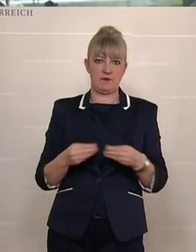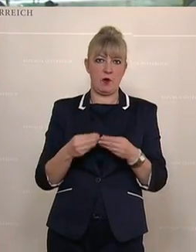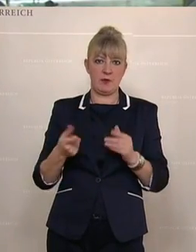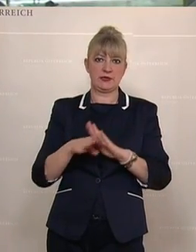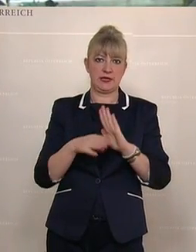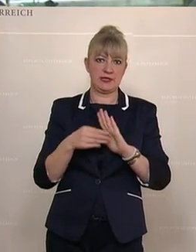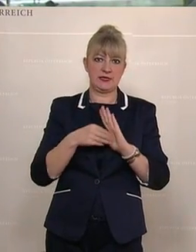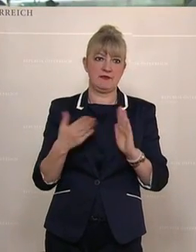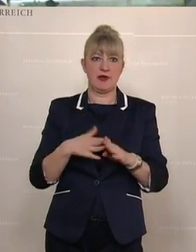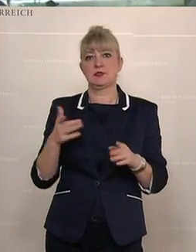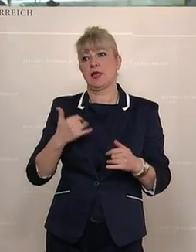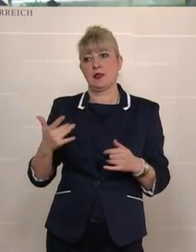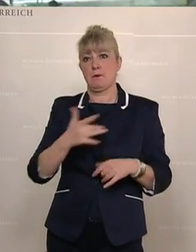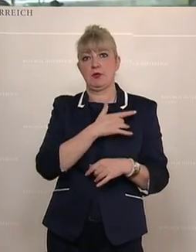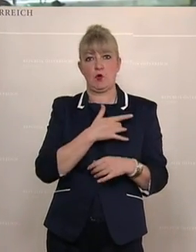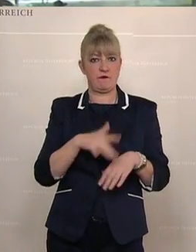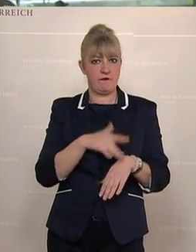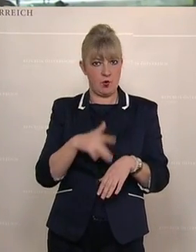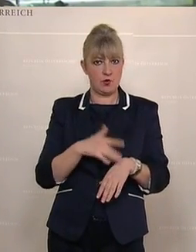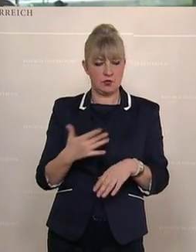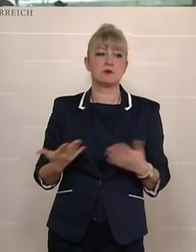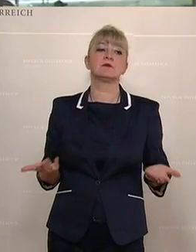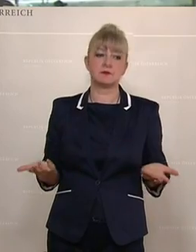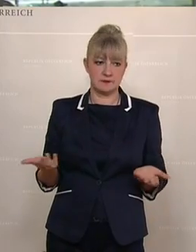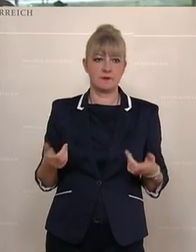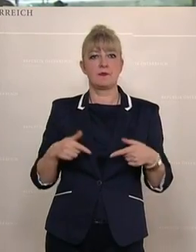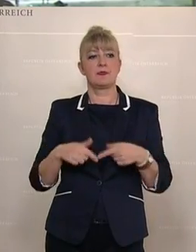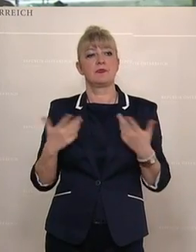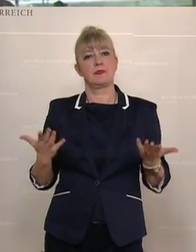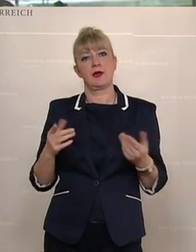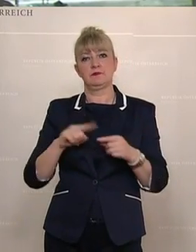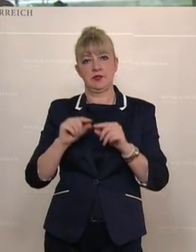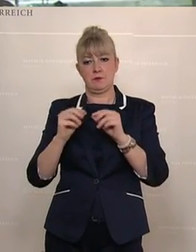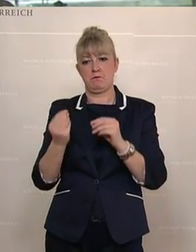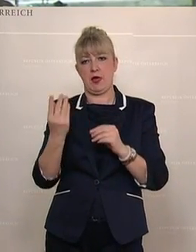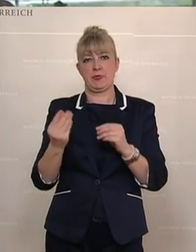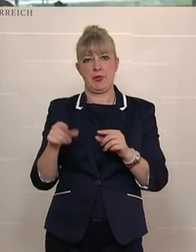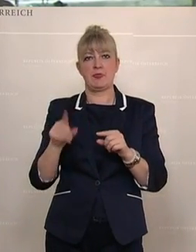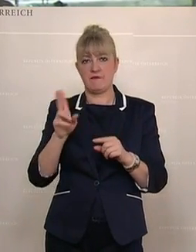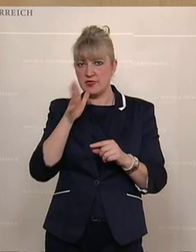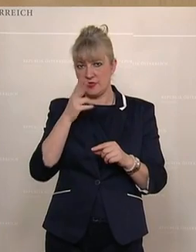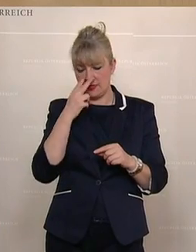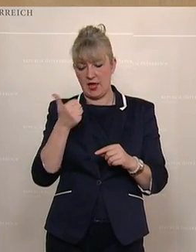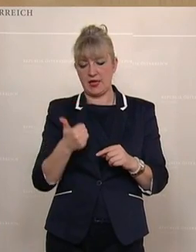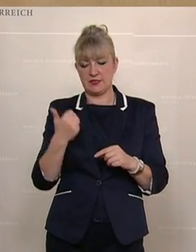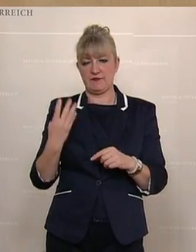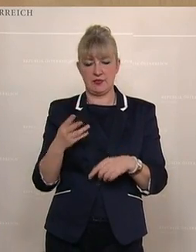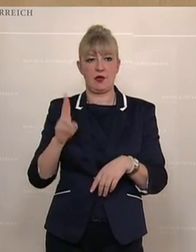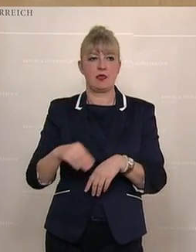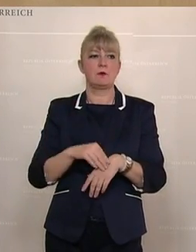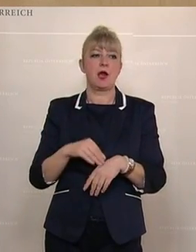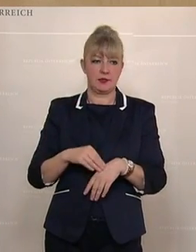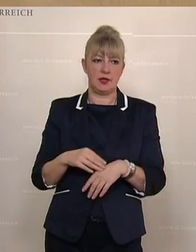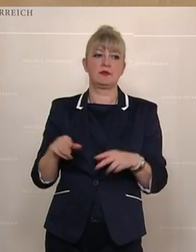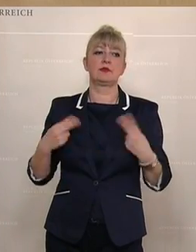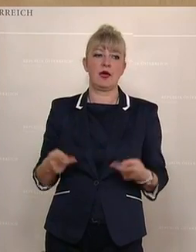Kommunikationsplattformengesetz, in dem jemand, der sich davon betroffen fühlt, idealerweise mit einem Button, wir werden das ab 1.4. sehen, das melden kann und